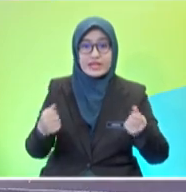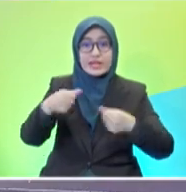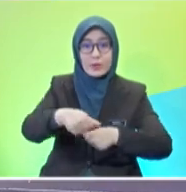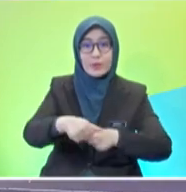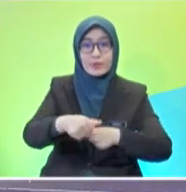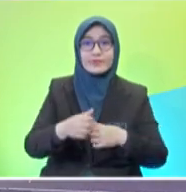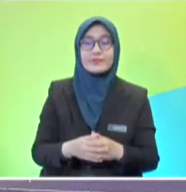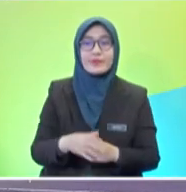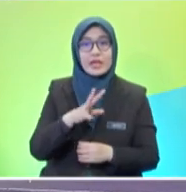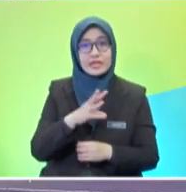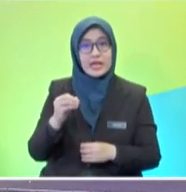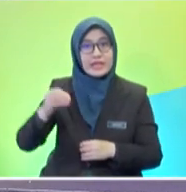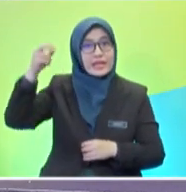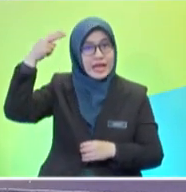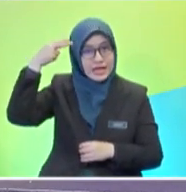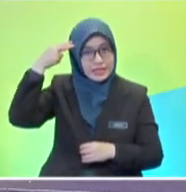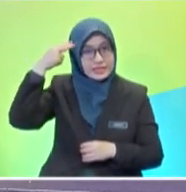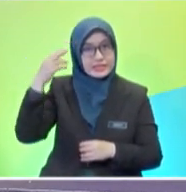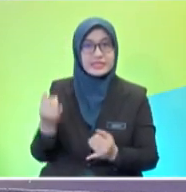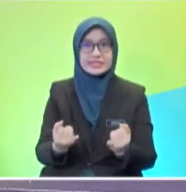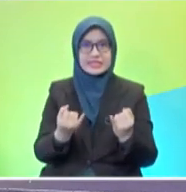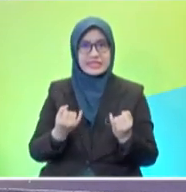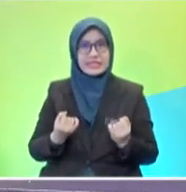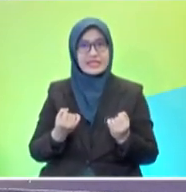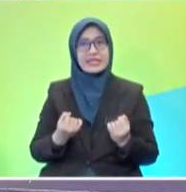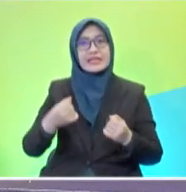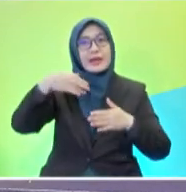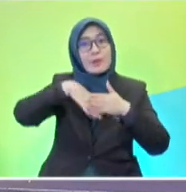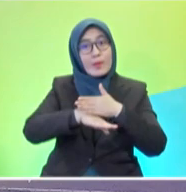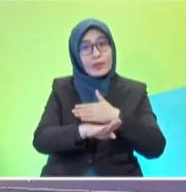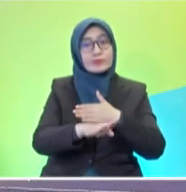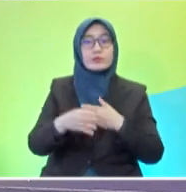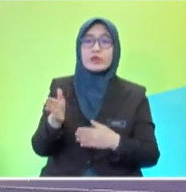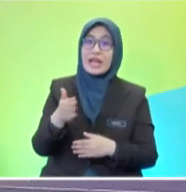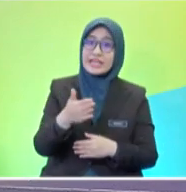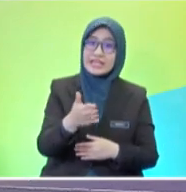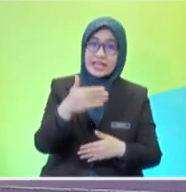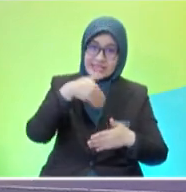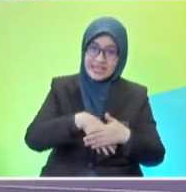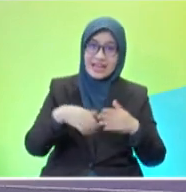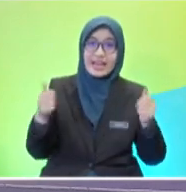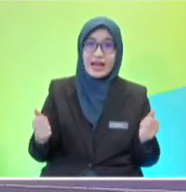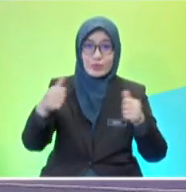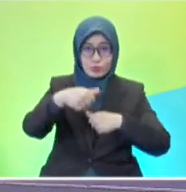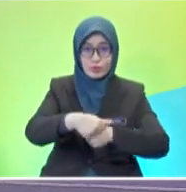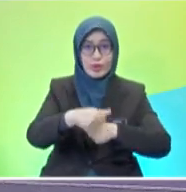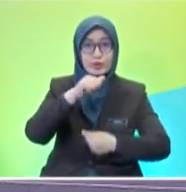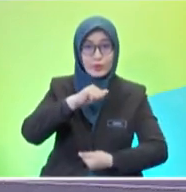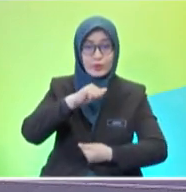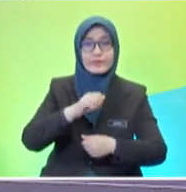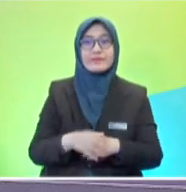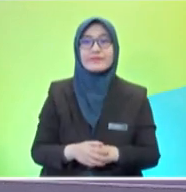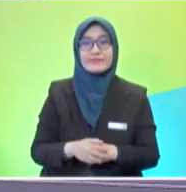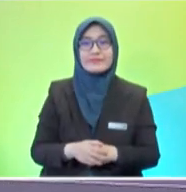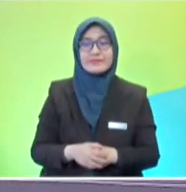dan harus Ingin masukkan ikan ke dalam bekas akuariumnya di dalam kolam terdapat tiga